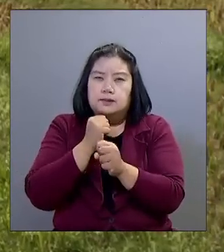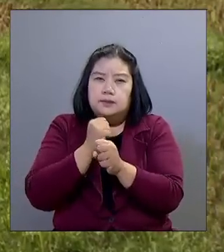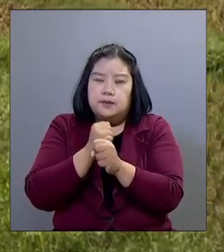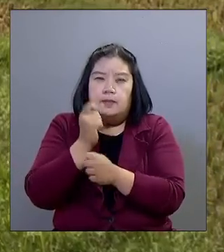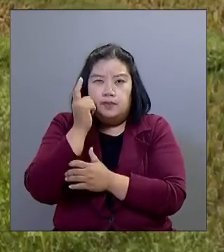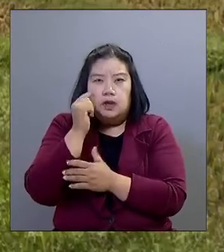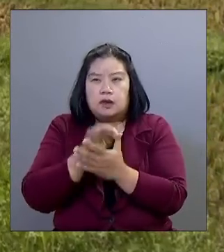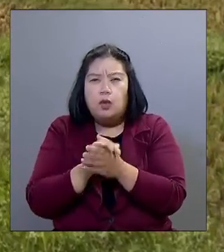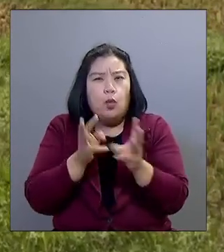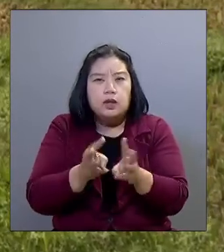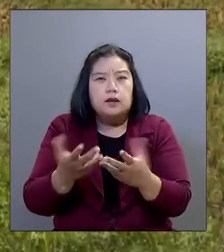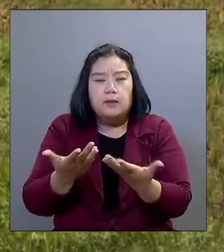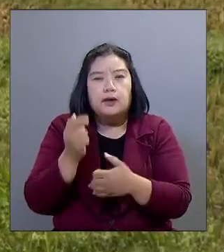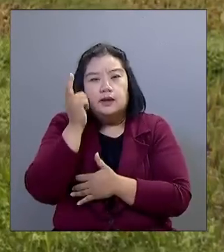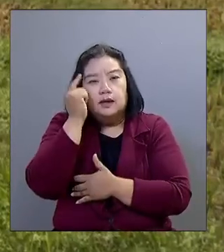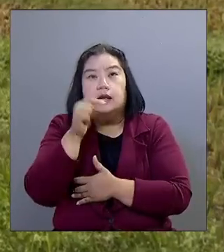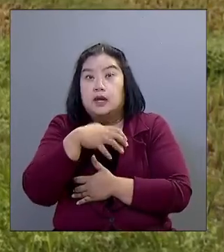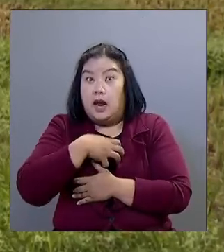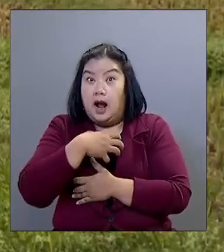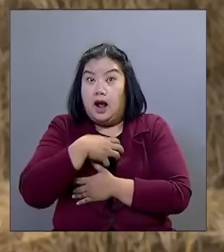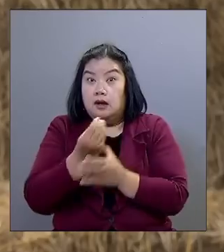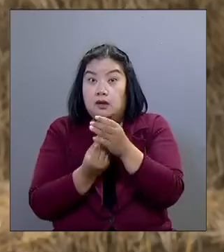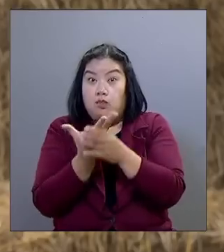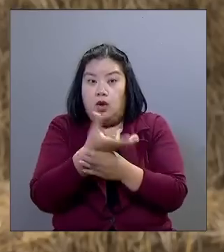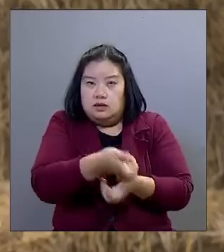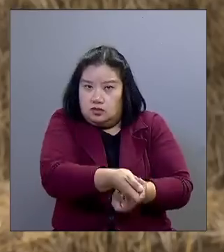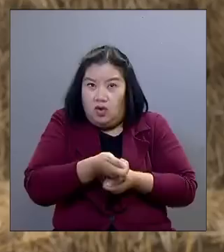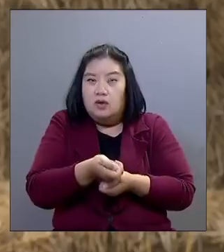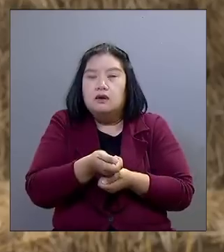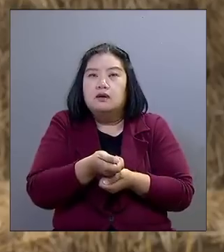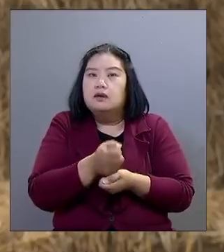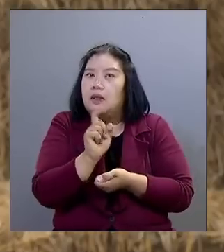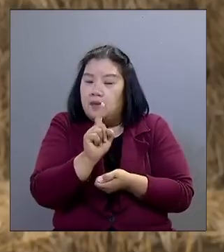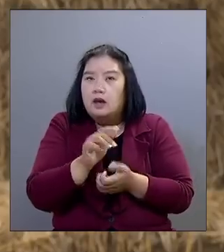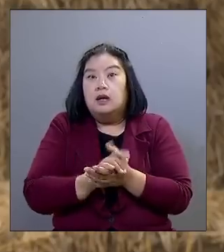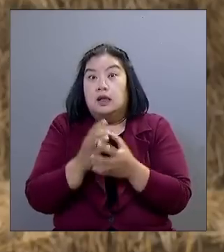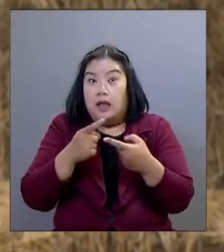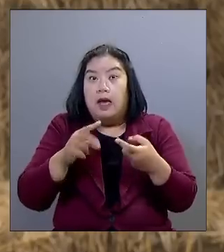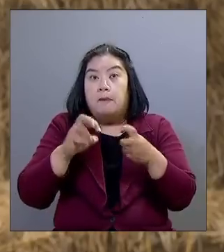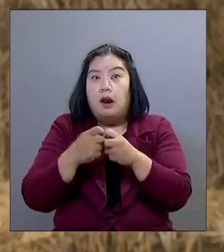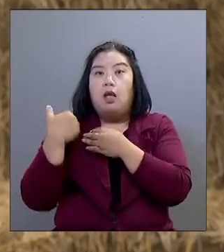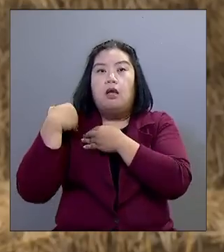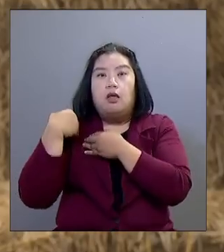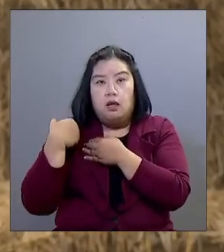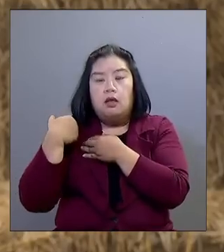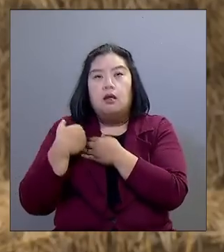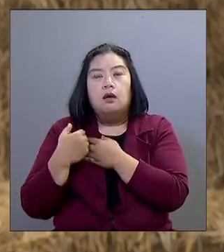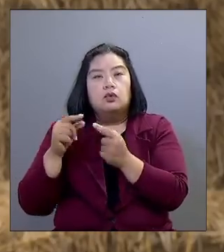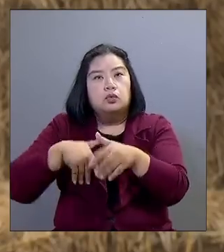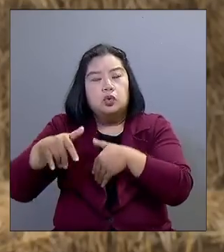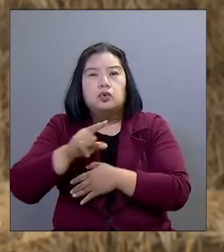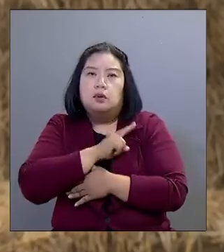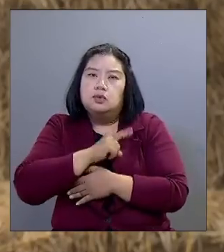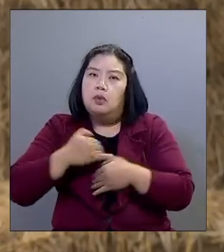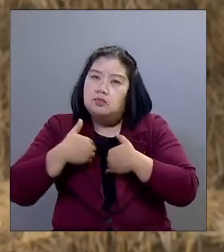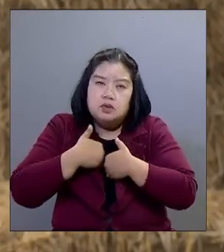ที่จะหาเครื่องไม้เครื่องมือที่จะไปเก็บตอสังตัวนี้และในขณะเดียวกันก็ไม่ไปสร้างภาระให้กับคนในชุมชนหรือกลุ่มเก